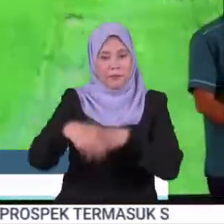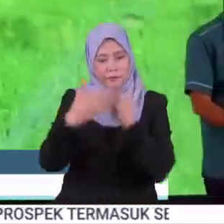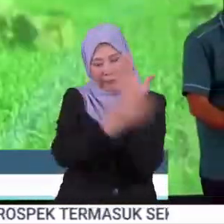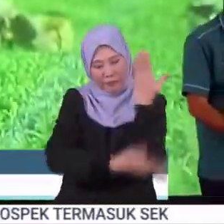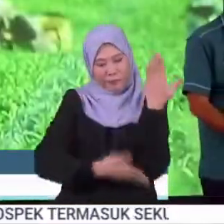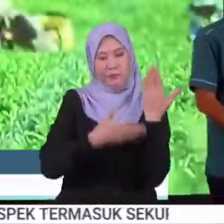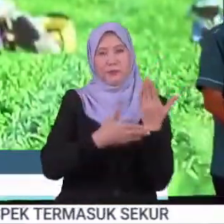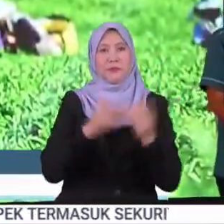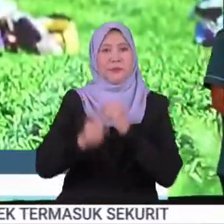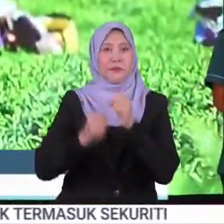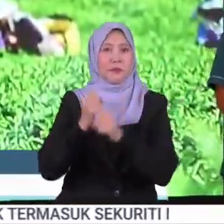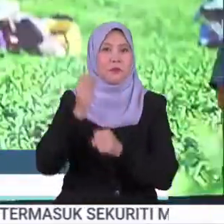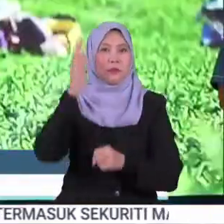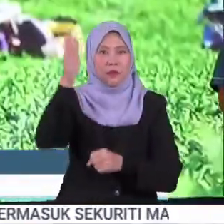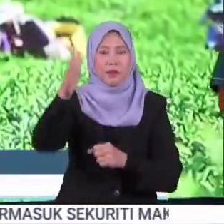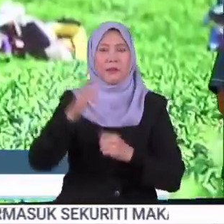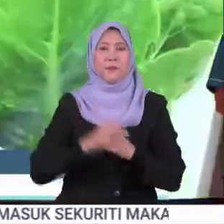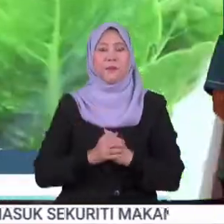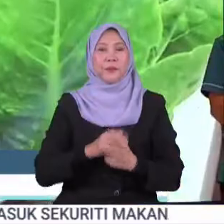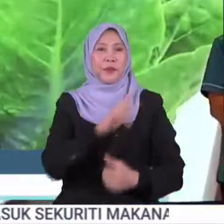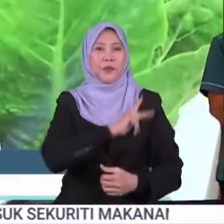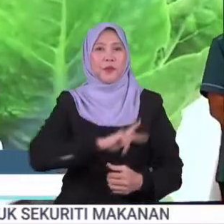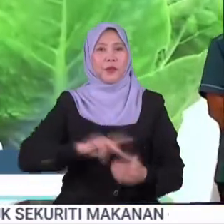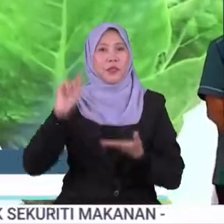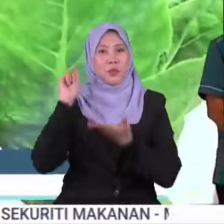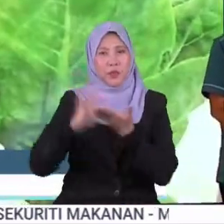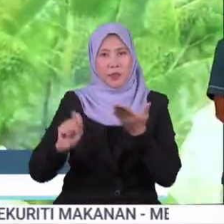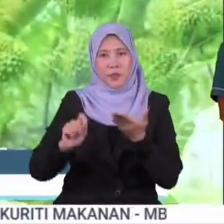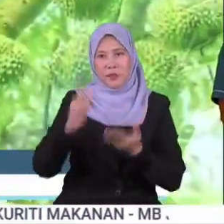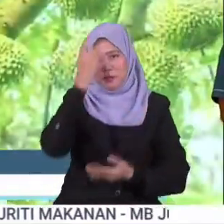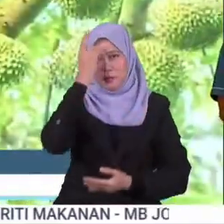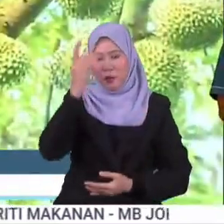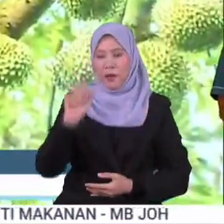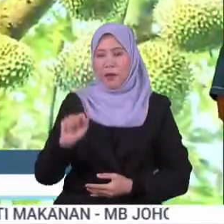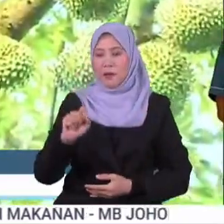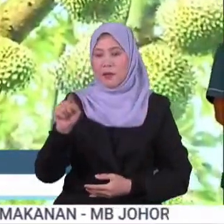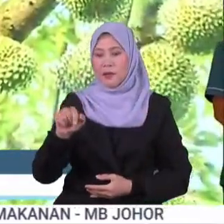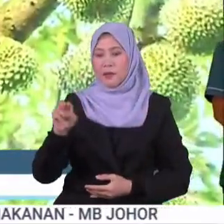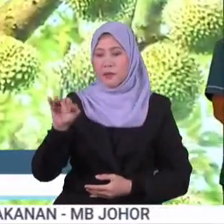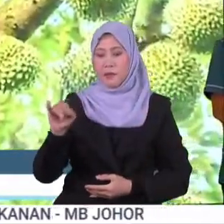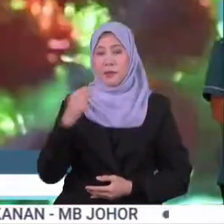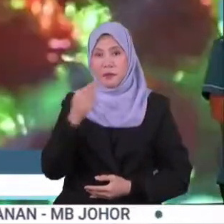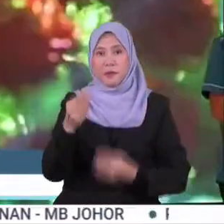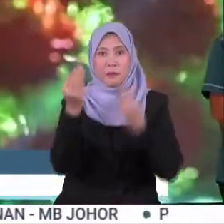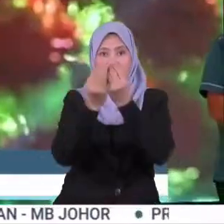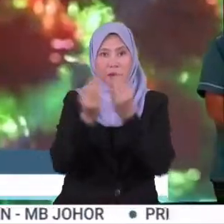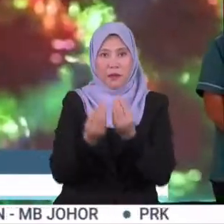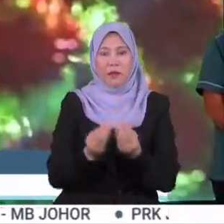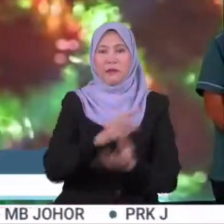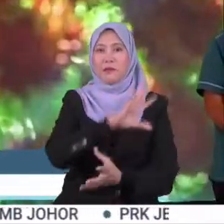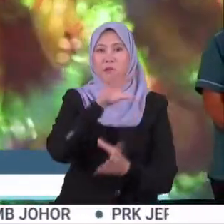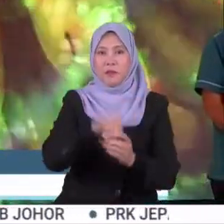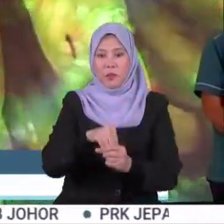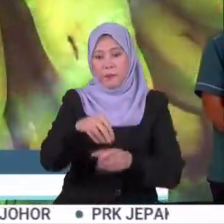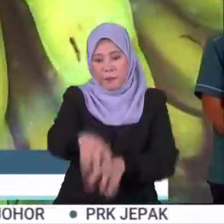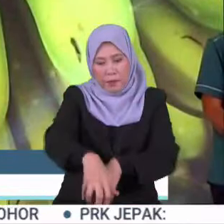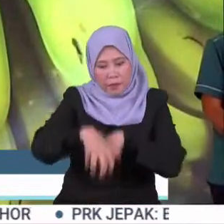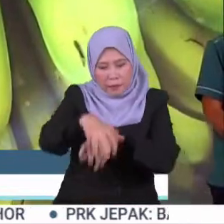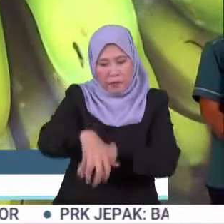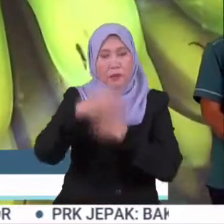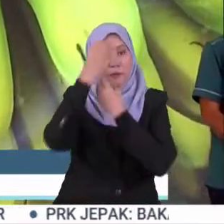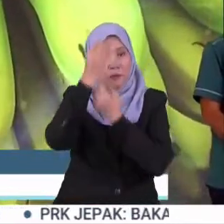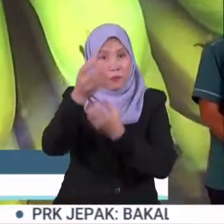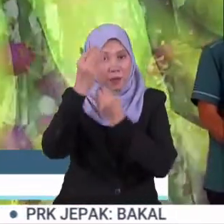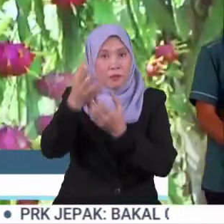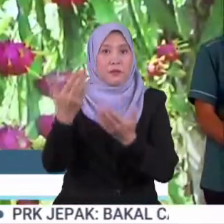tahun depan. Ketua Setiausaha Kementerian Ekonomi, Datuk Nur Azmi Dirun berkata, banci melibatkan semua sektor pertanian untuk memberi maklumat